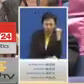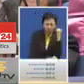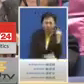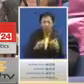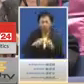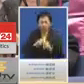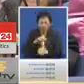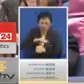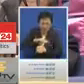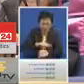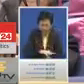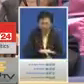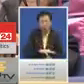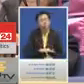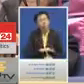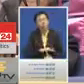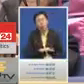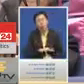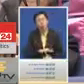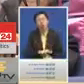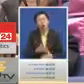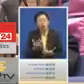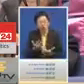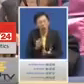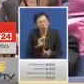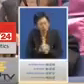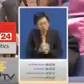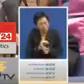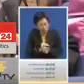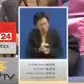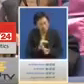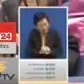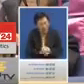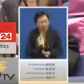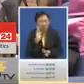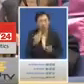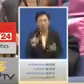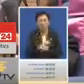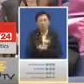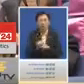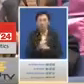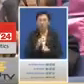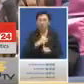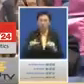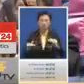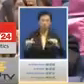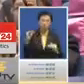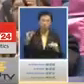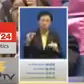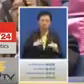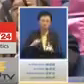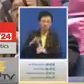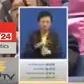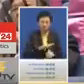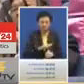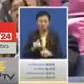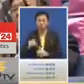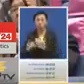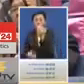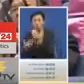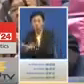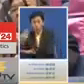ขี่กันเนี่ยไม่ช้าก็นานในสักวันหนึ่งต้องเกิดสังคมชนชั้นขึ้นกดขี่ระหว่างคนรวยกับคน